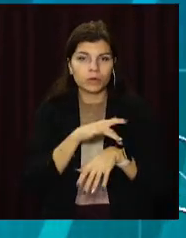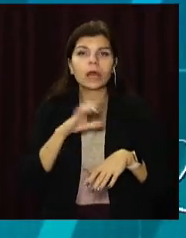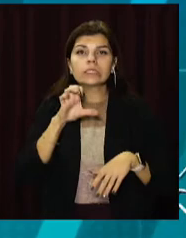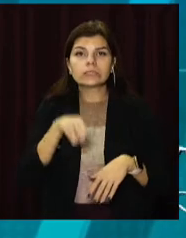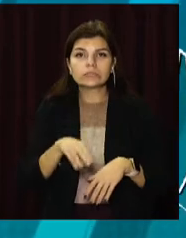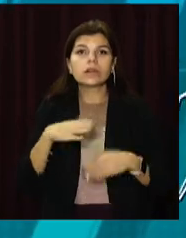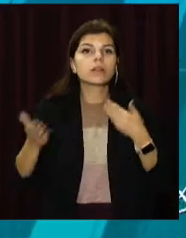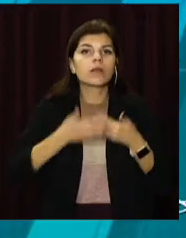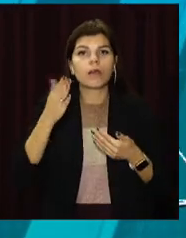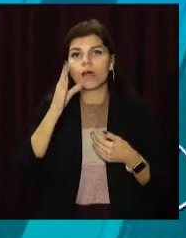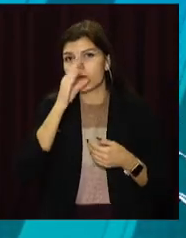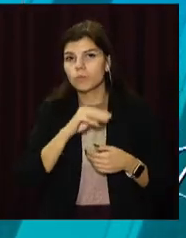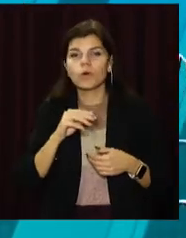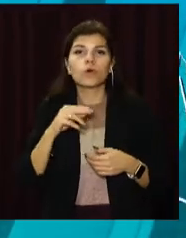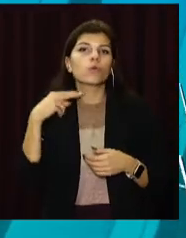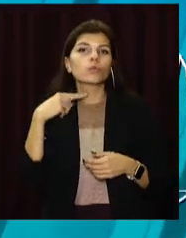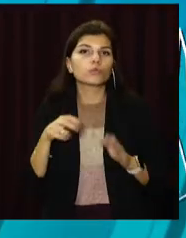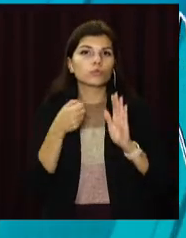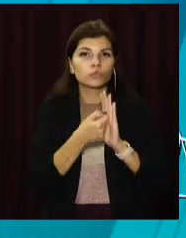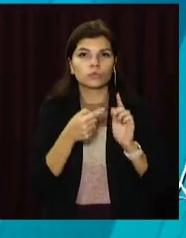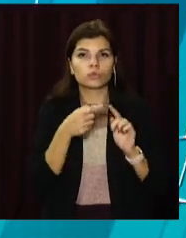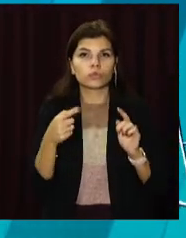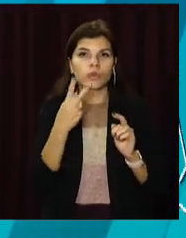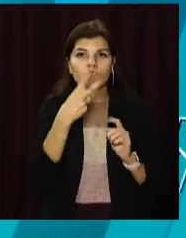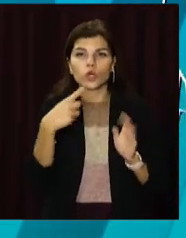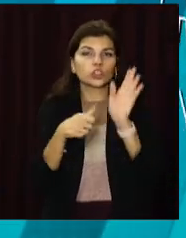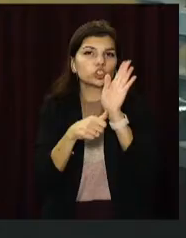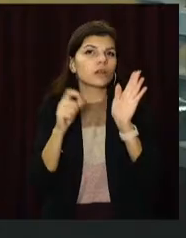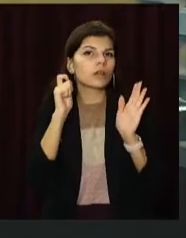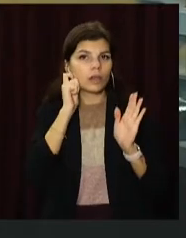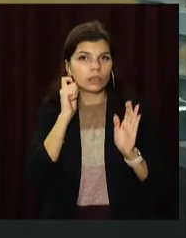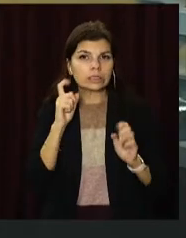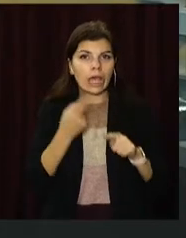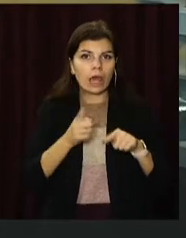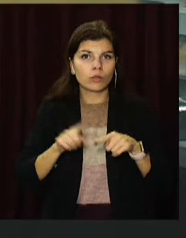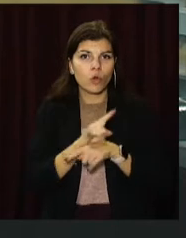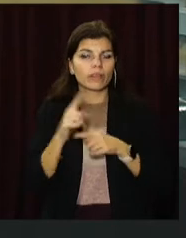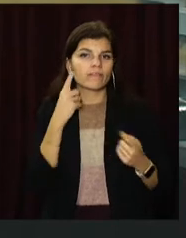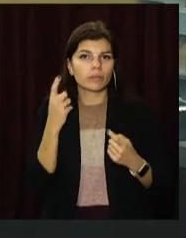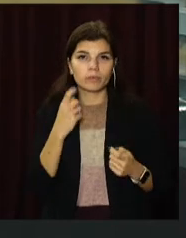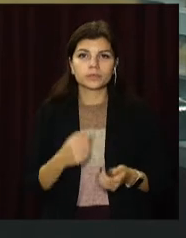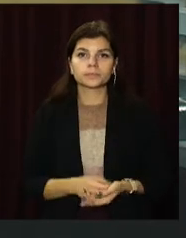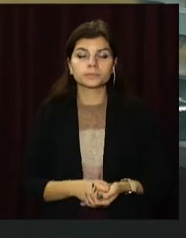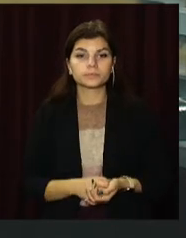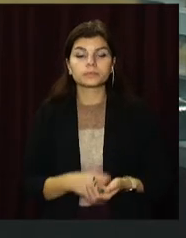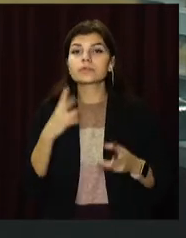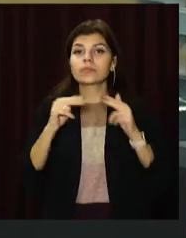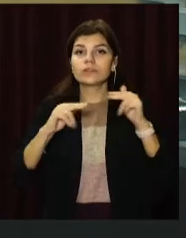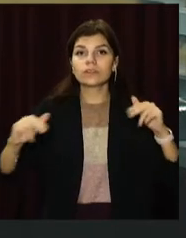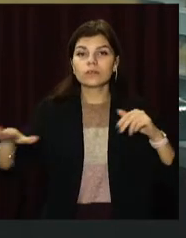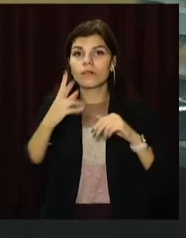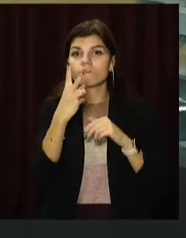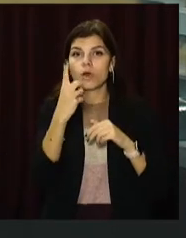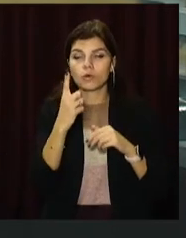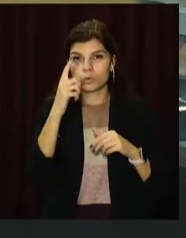передбачає покарання в вигляді позбавлення волі на строк від 2 до 6 років. На Дніпропетровщині помер